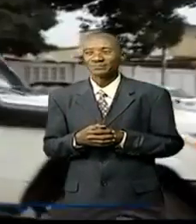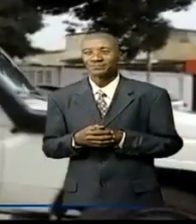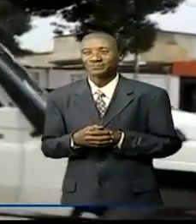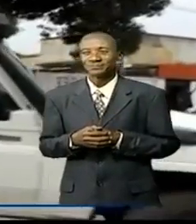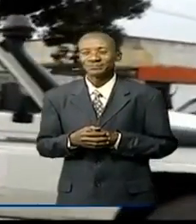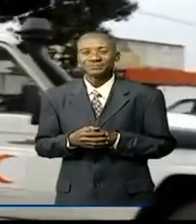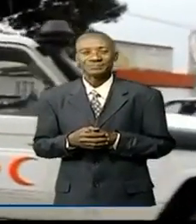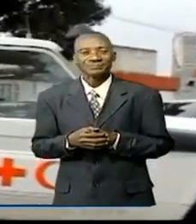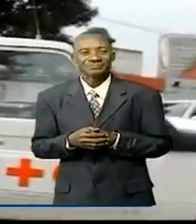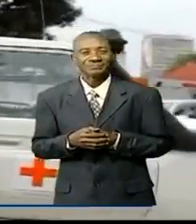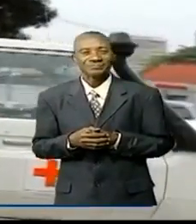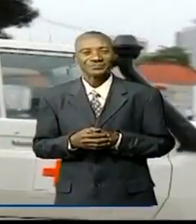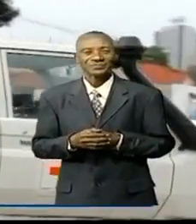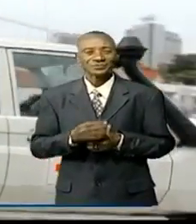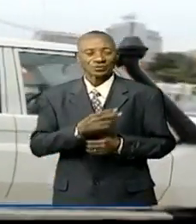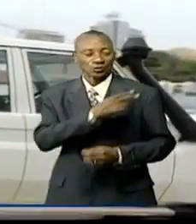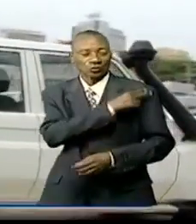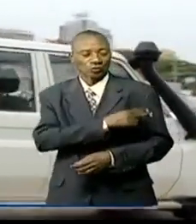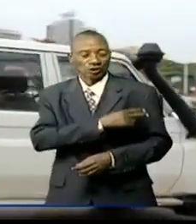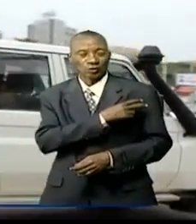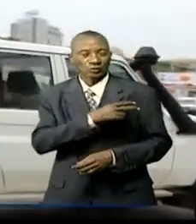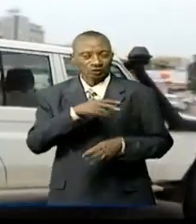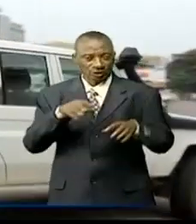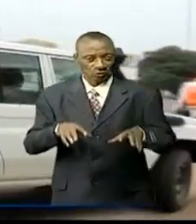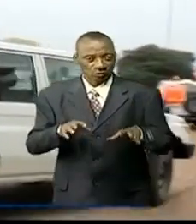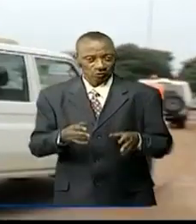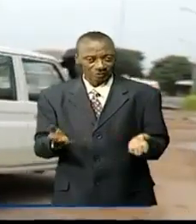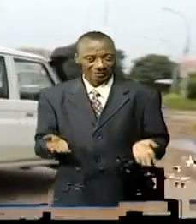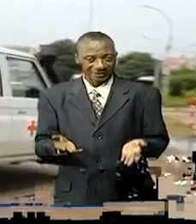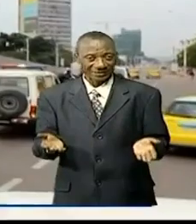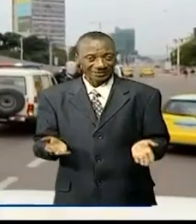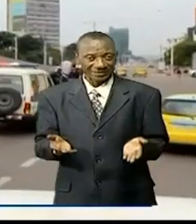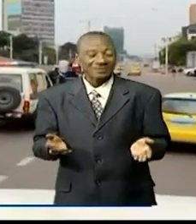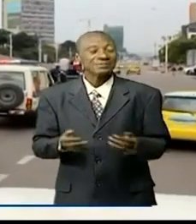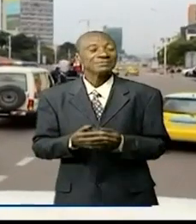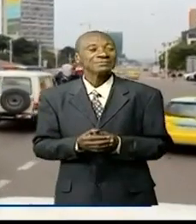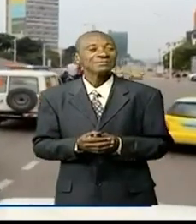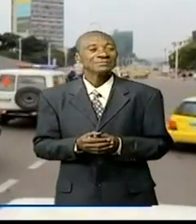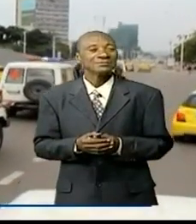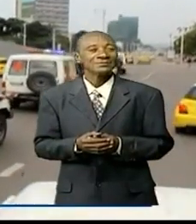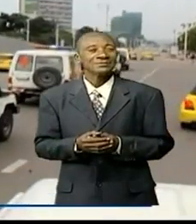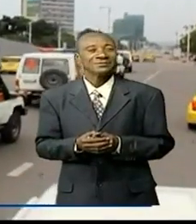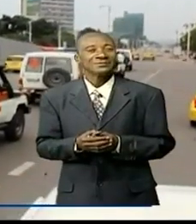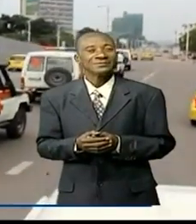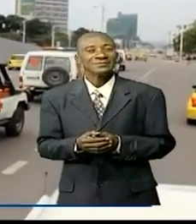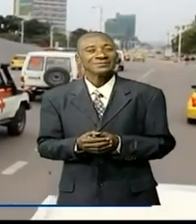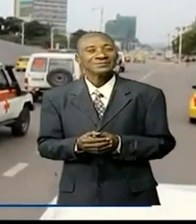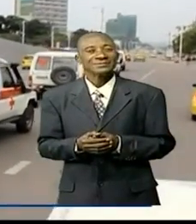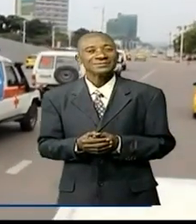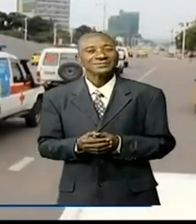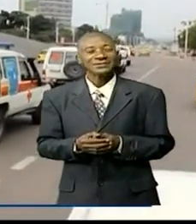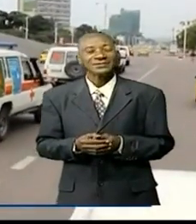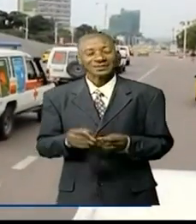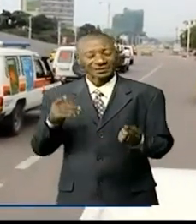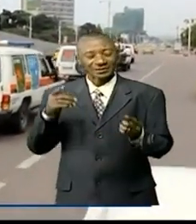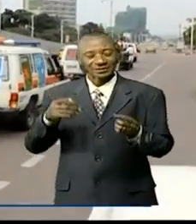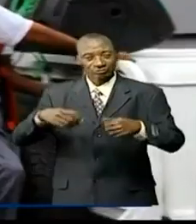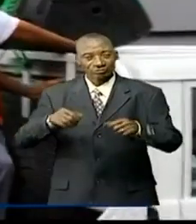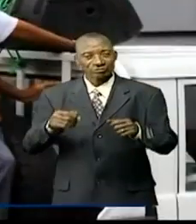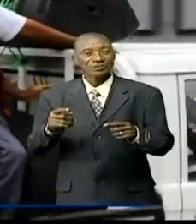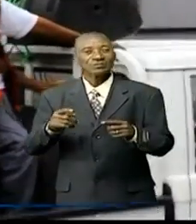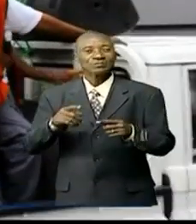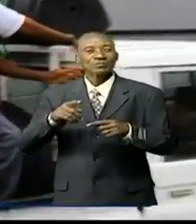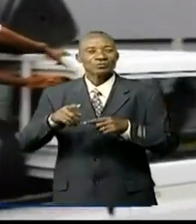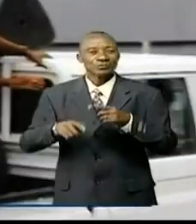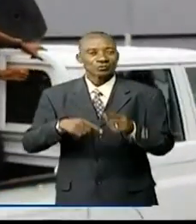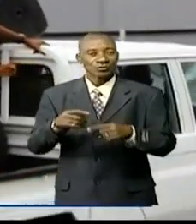Par la Croix-Rouge RDC pour sensibiliser à la vaccination contre la COVID-19. Avec comme itinéraire, point de départ le siège de